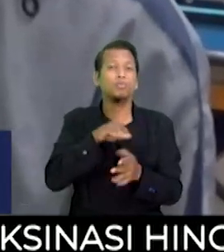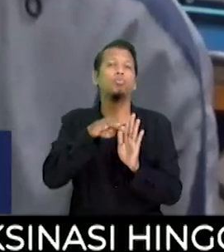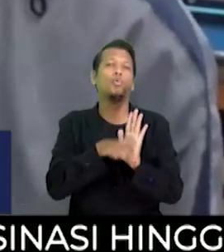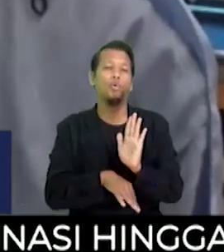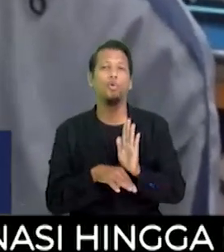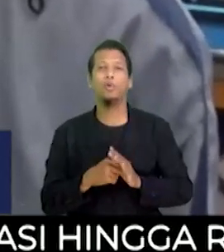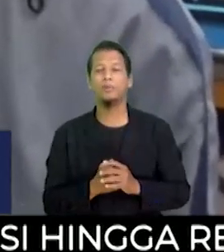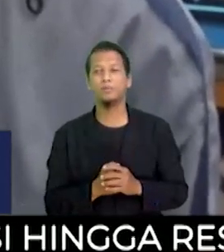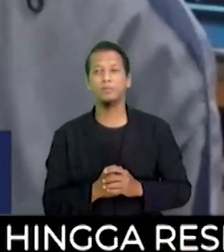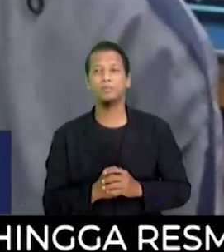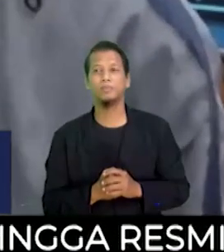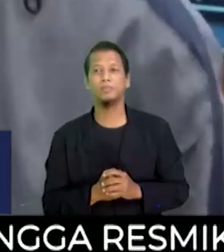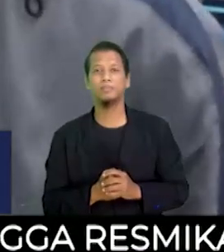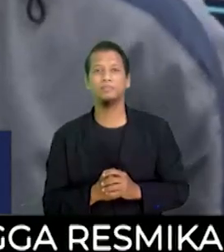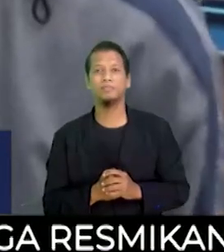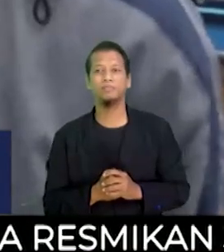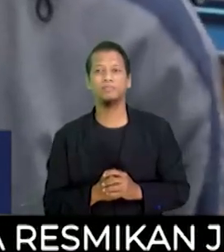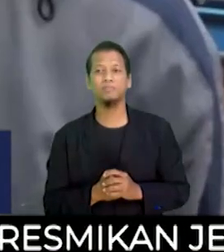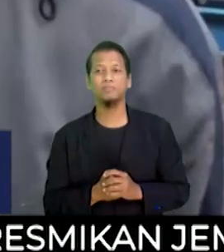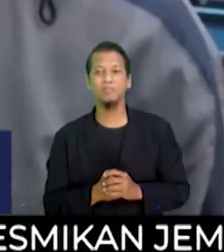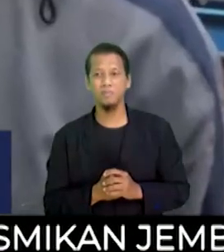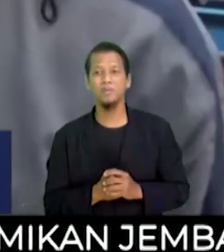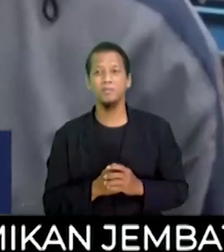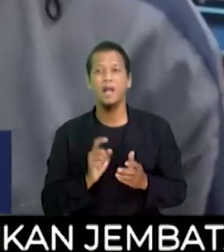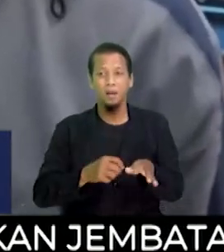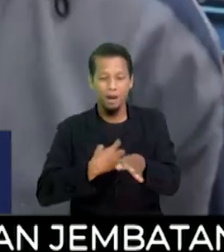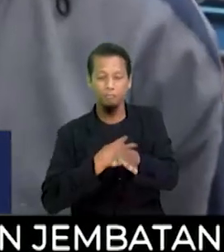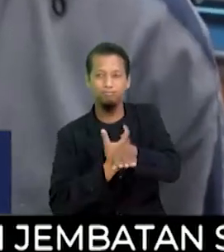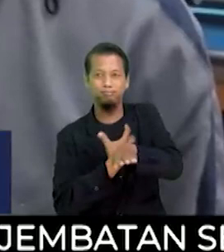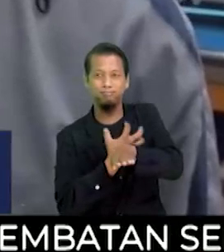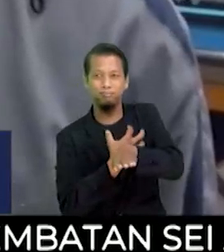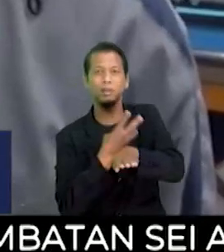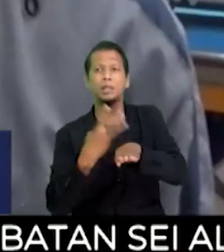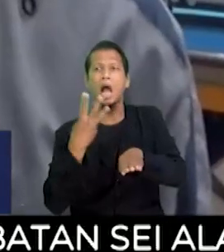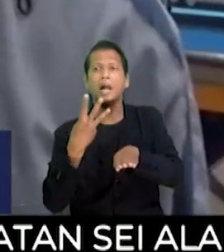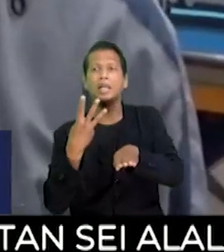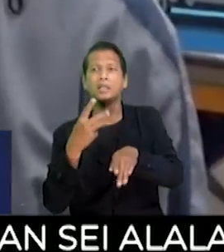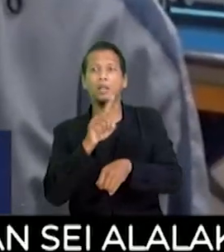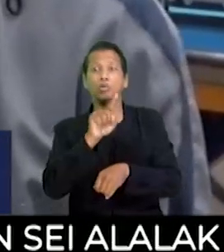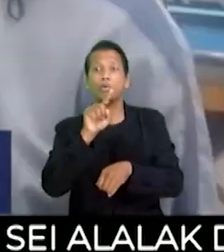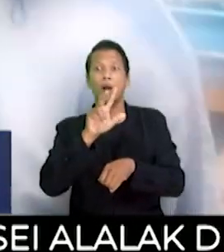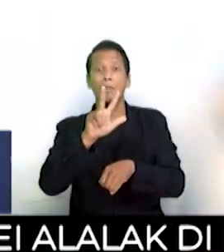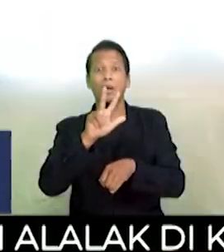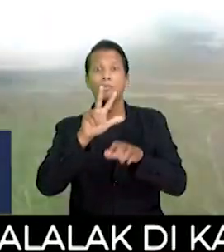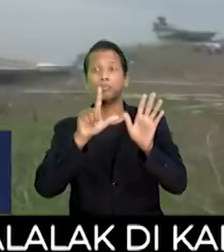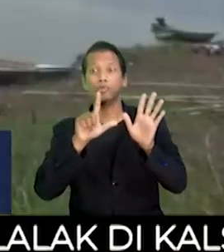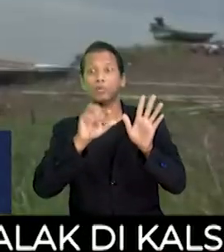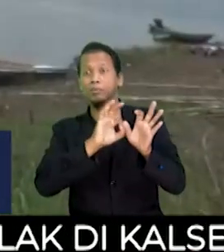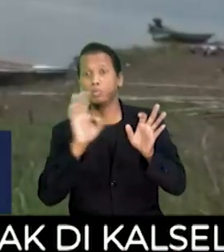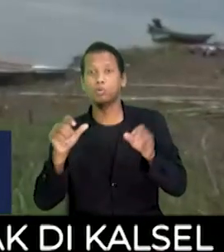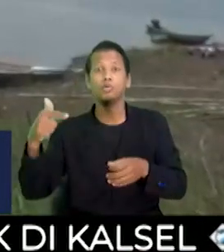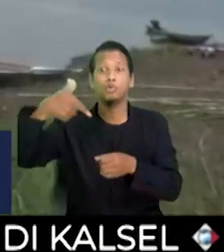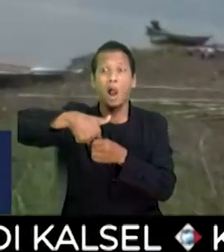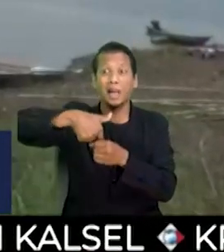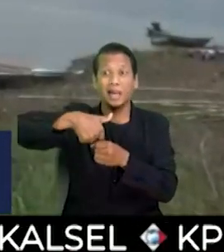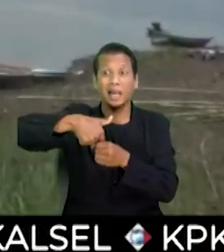cukup satu kan, harus tiga. Tiga kali enam udah 180.000. Belum solar, nggak cukup 5 liter. Rata-rata?